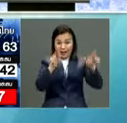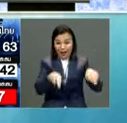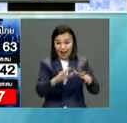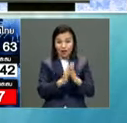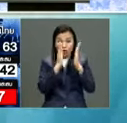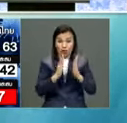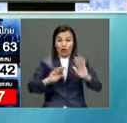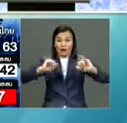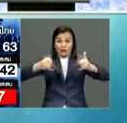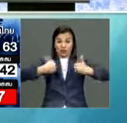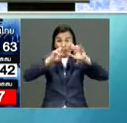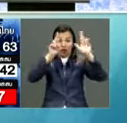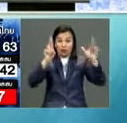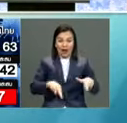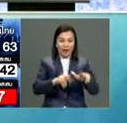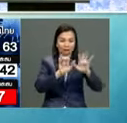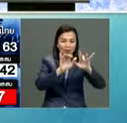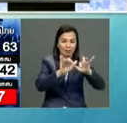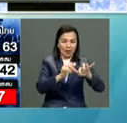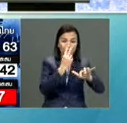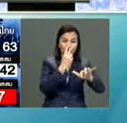ก็คือวันพุธนี้นะครับจะใช้ไม่ได้นะครับถ้าท่านนะครับเข้าไปดูสถานะของร้านท่านในระบบไทยชนะนะครับในplatform